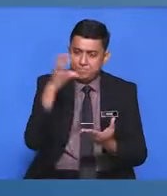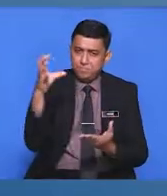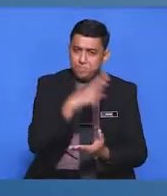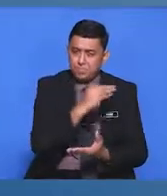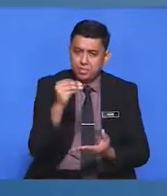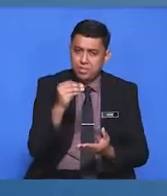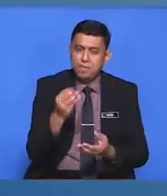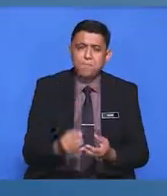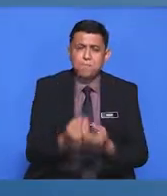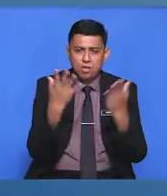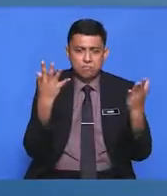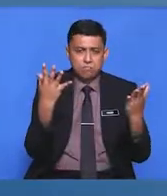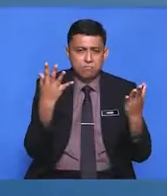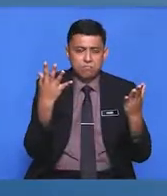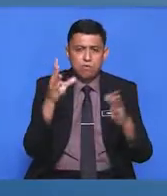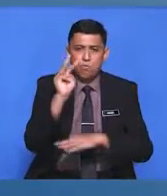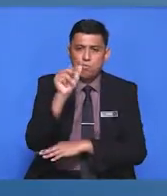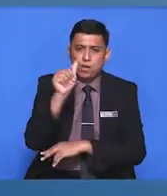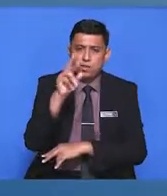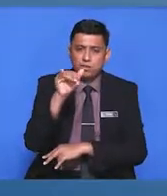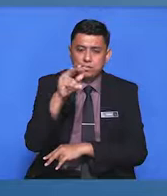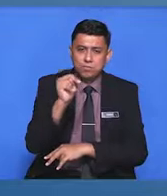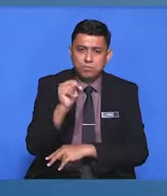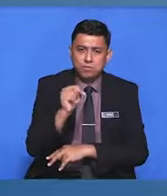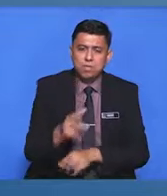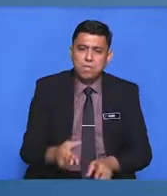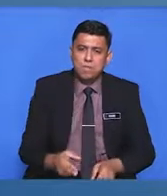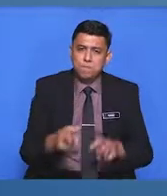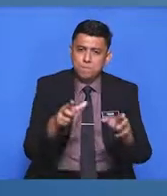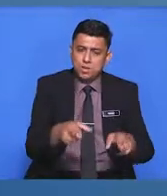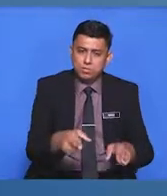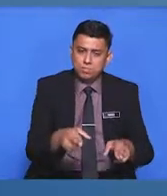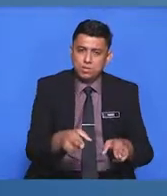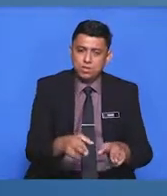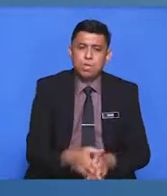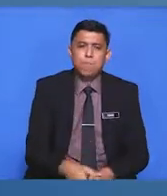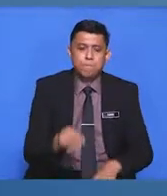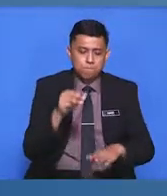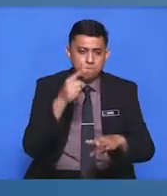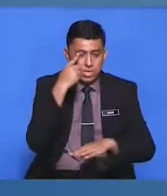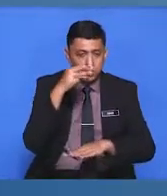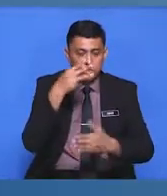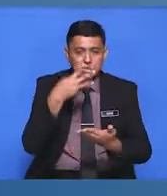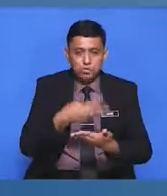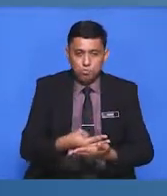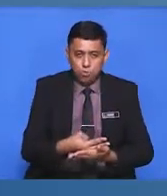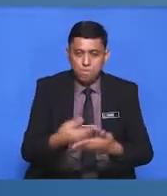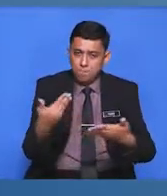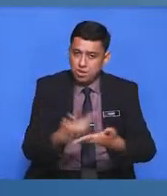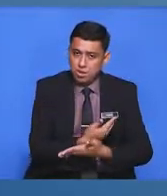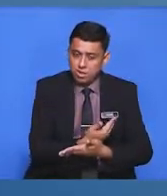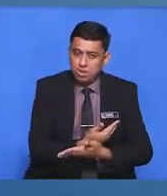dengan pelancaran mata wang Malaysia Siri Baharu. Siri yang bertemakan keunikan Malaysia.